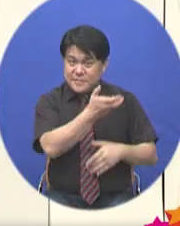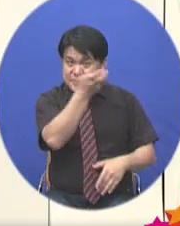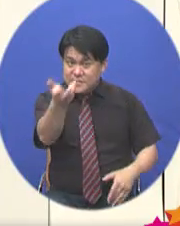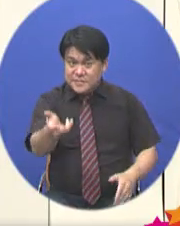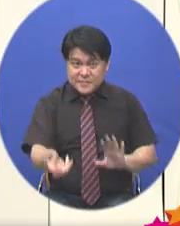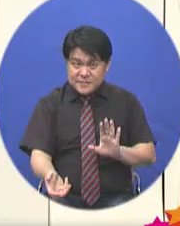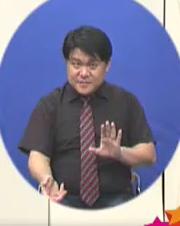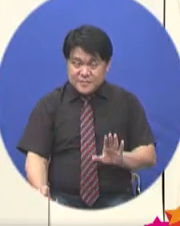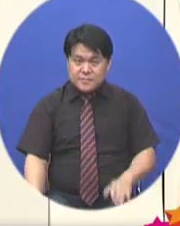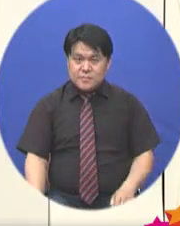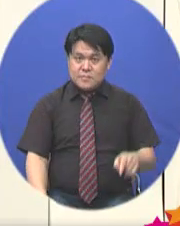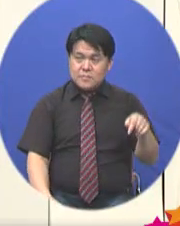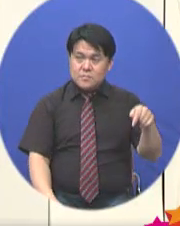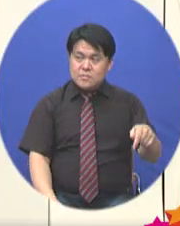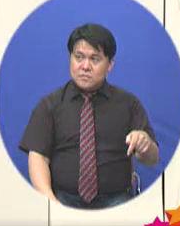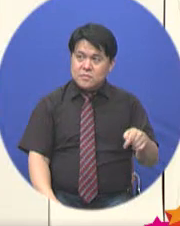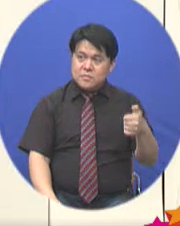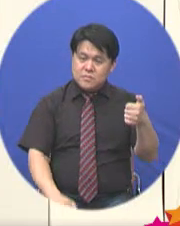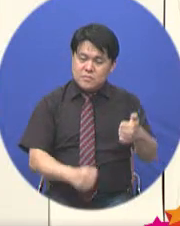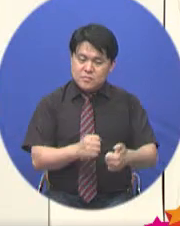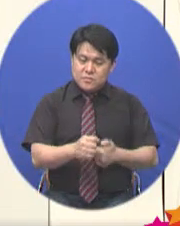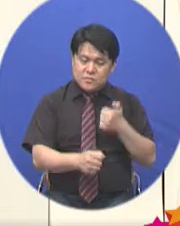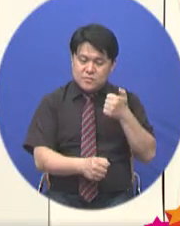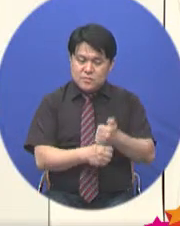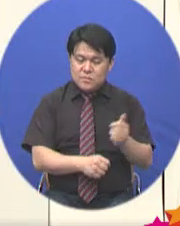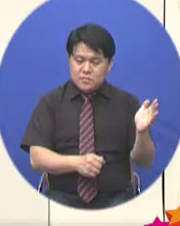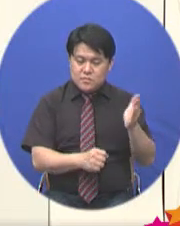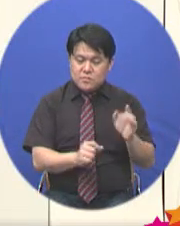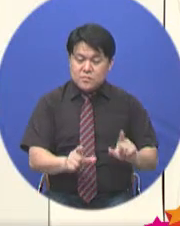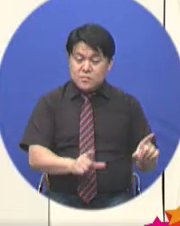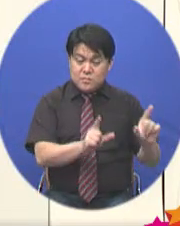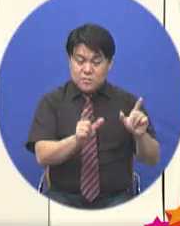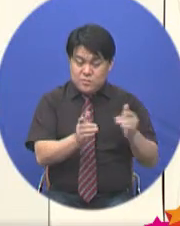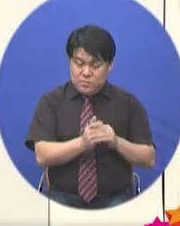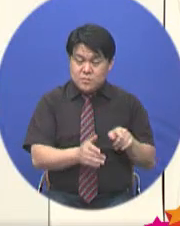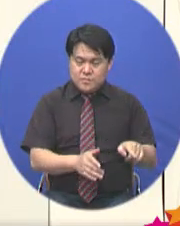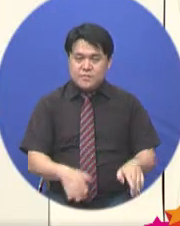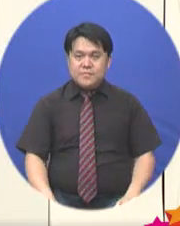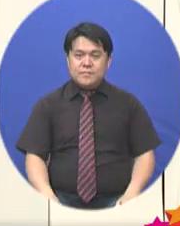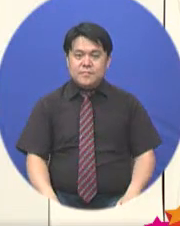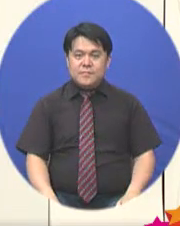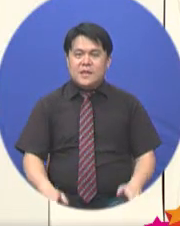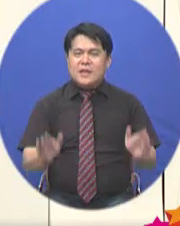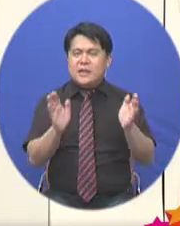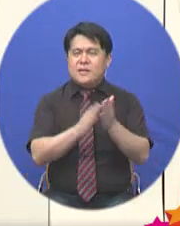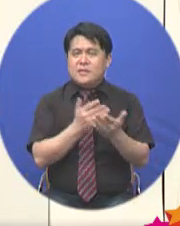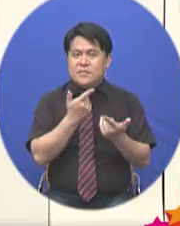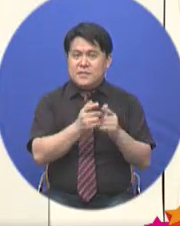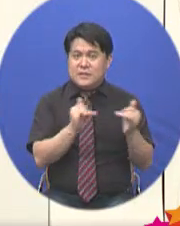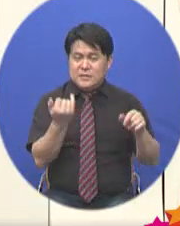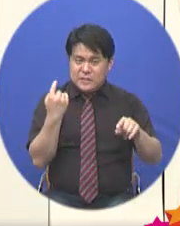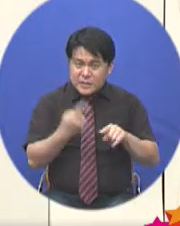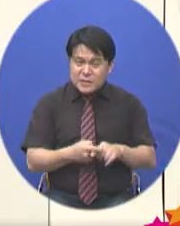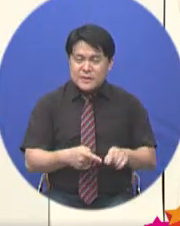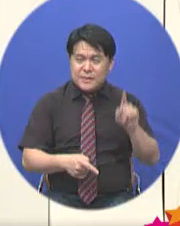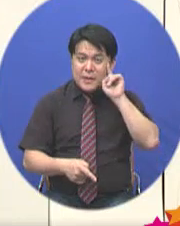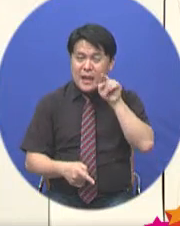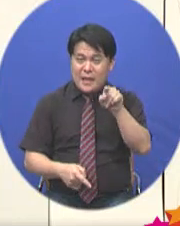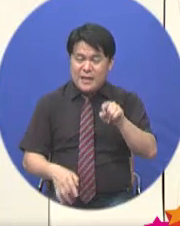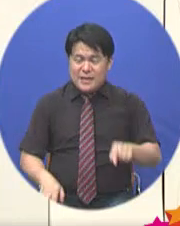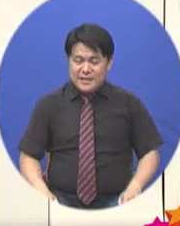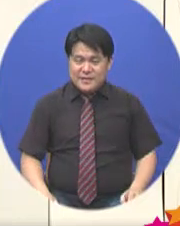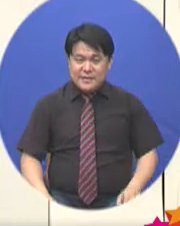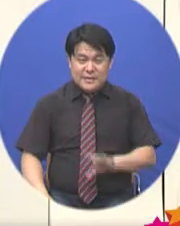거잖아요. 여기서 한 50년 가까이. 아이구나. 그럼 부산 사람이네요, 뭐. 그렇죠. 네.